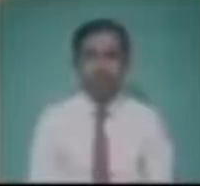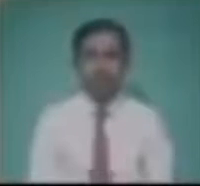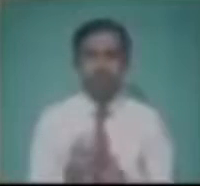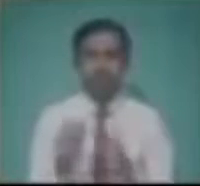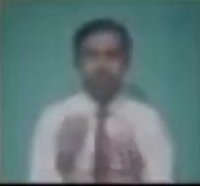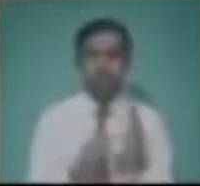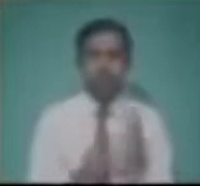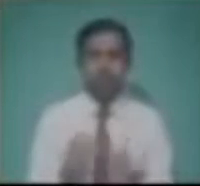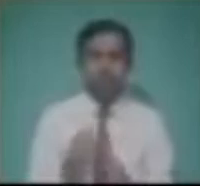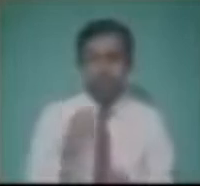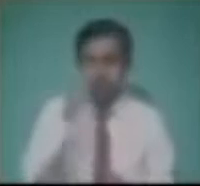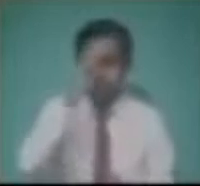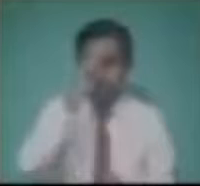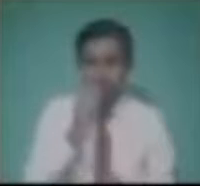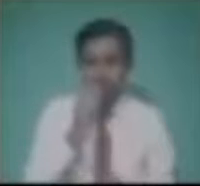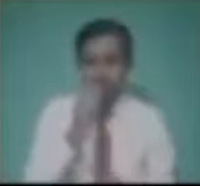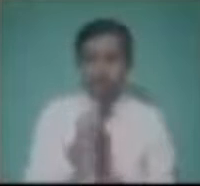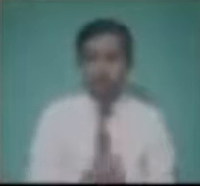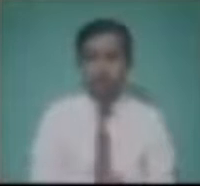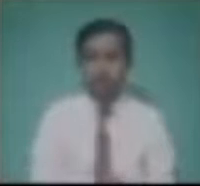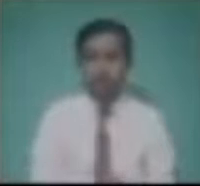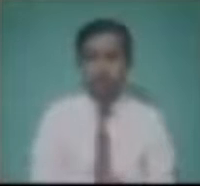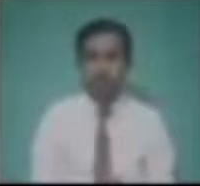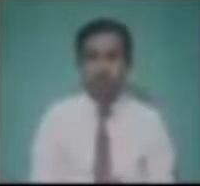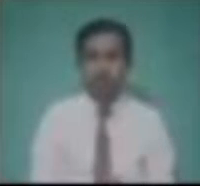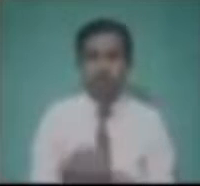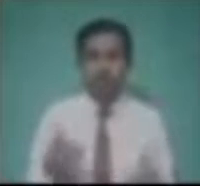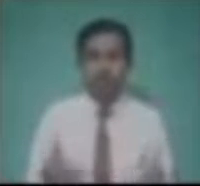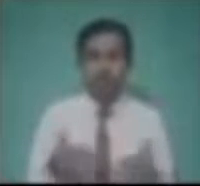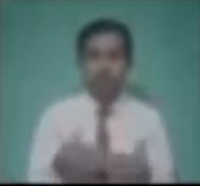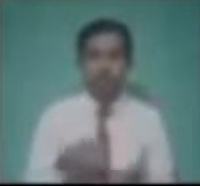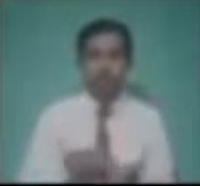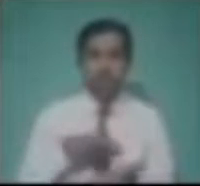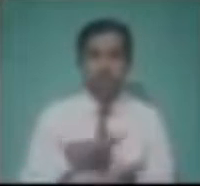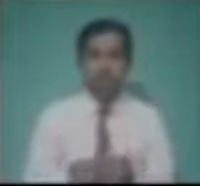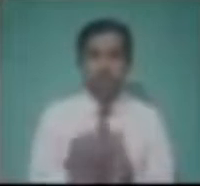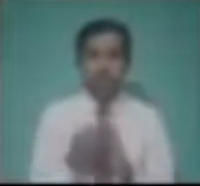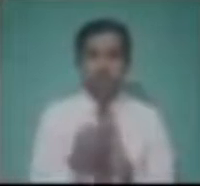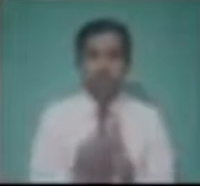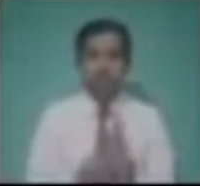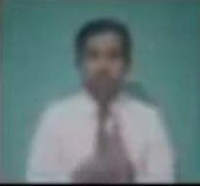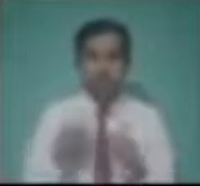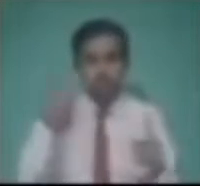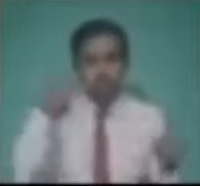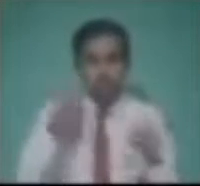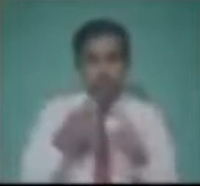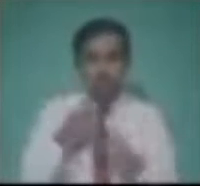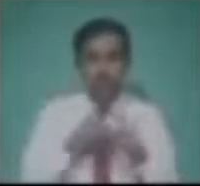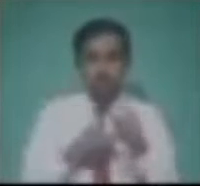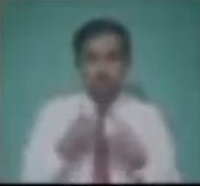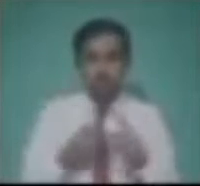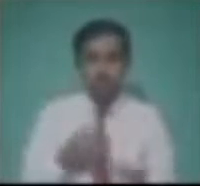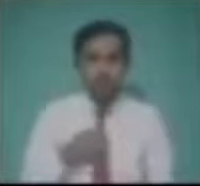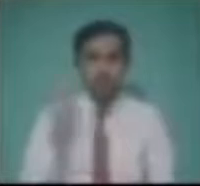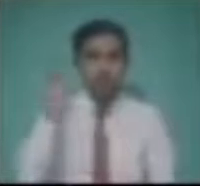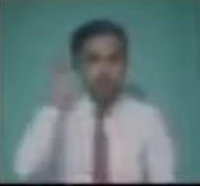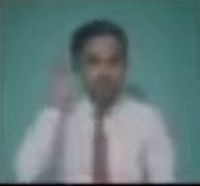sunai mantri tu mani. Ada stawar niyogya na kata karna mangagene hitiya.